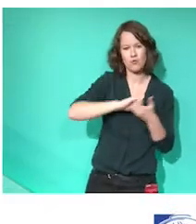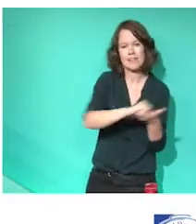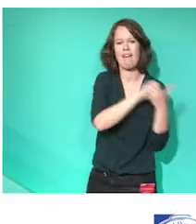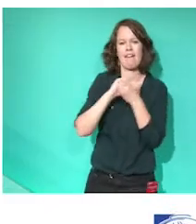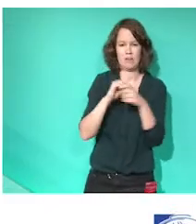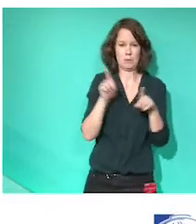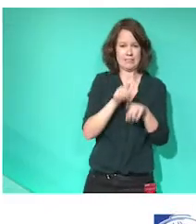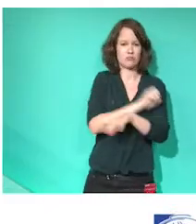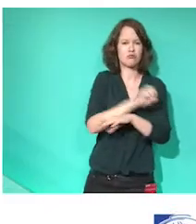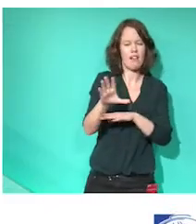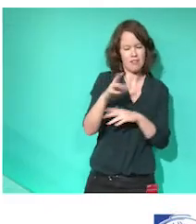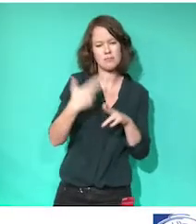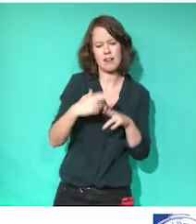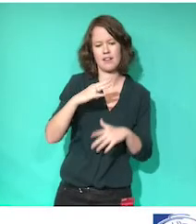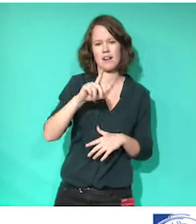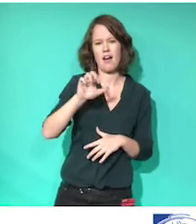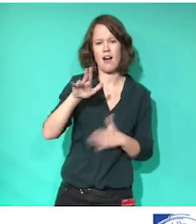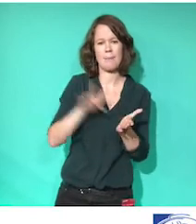Clara Magazine. Merci.